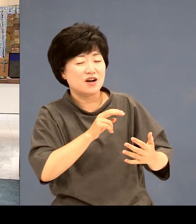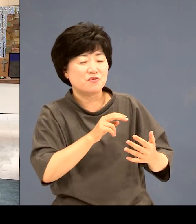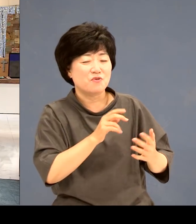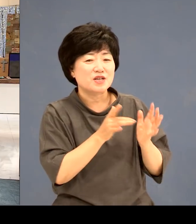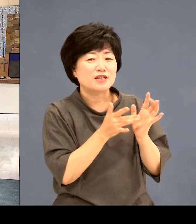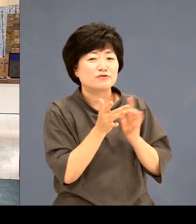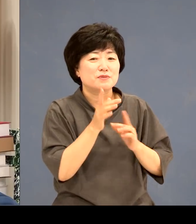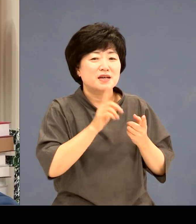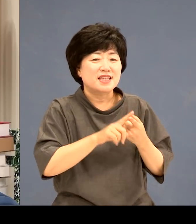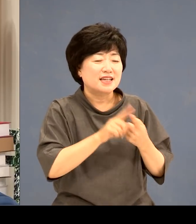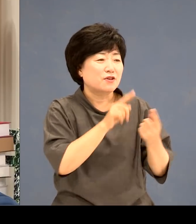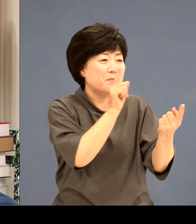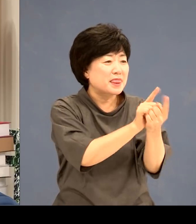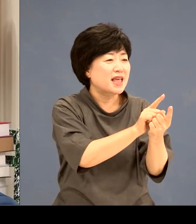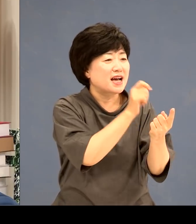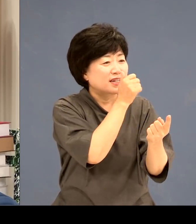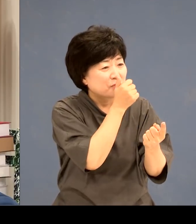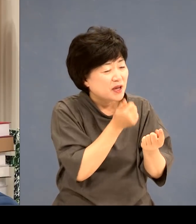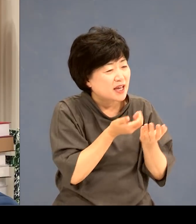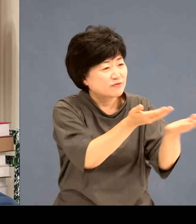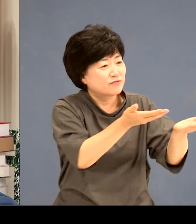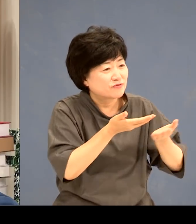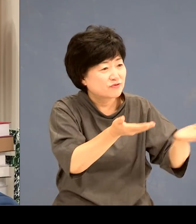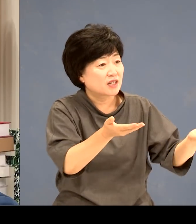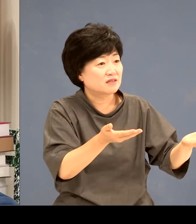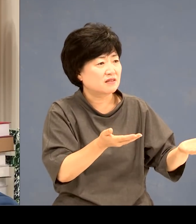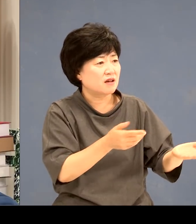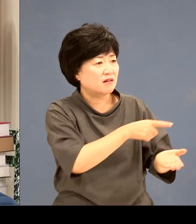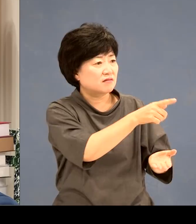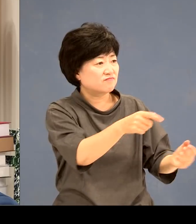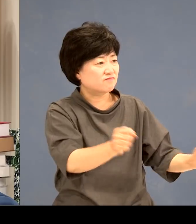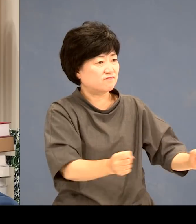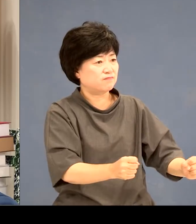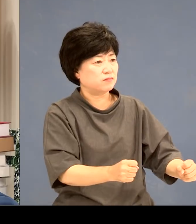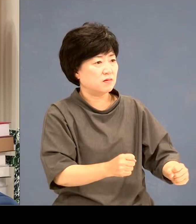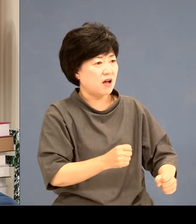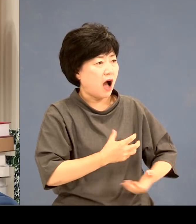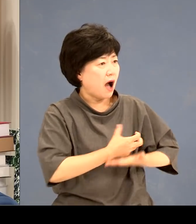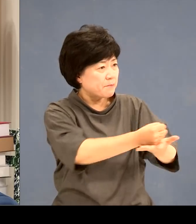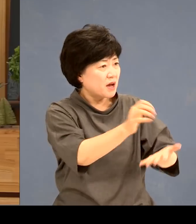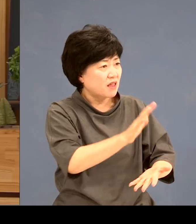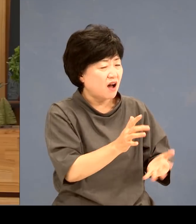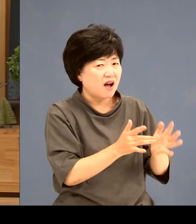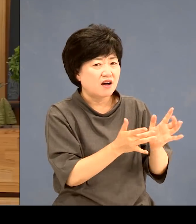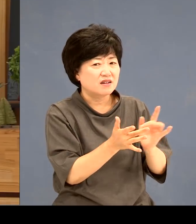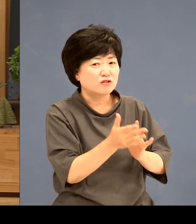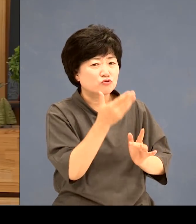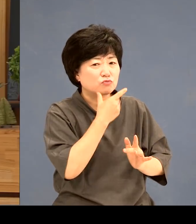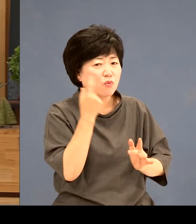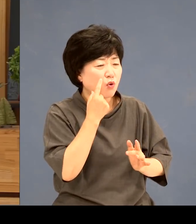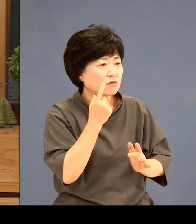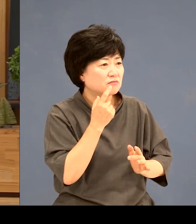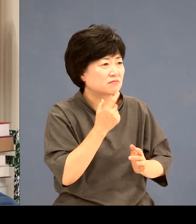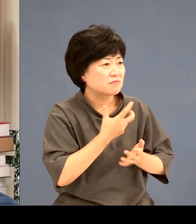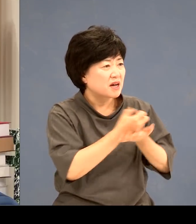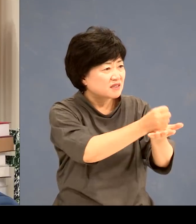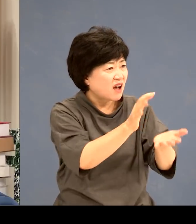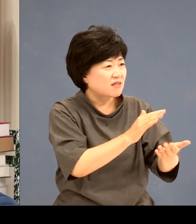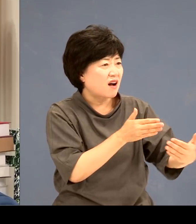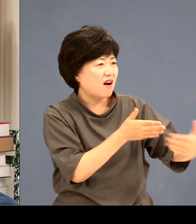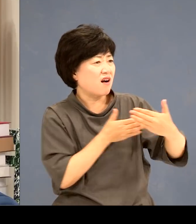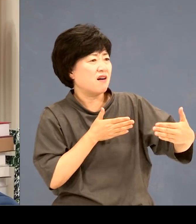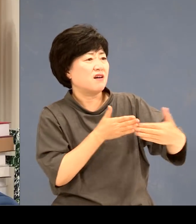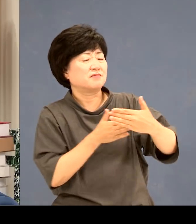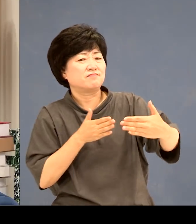길거리 찬양하고 그렇게 예수님을 이렇게 만나세요라고 이렇게 했지만 유대인들이 너무 이제 냉담하고 네, 냉정하고 또 이렇게